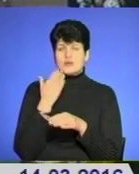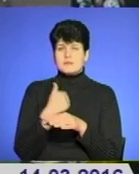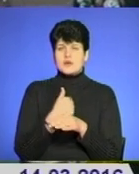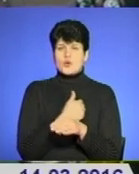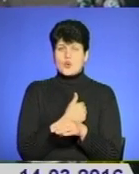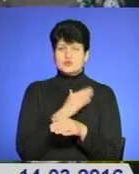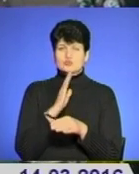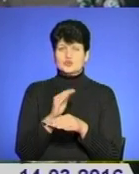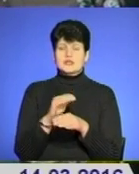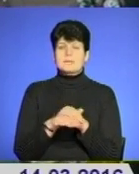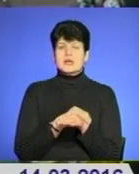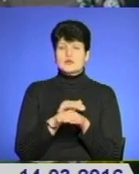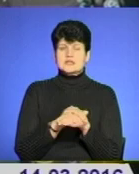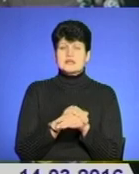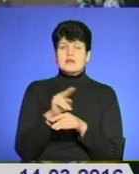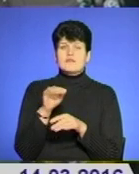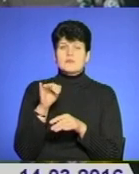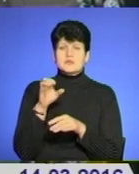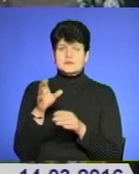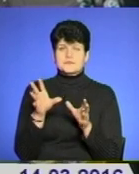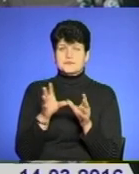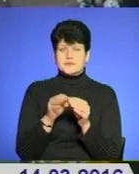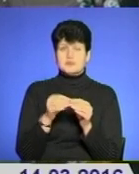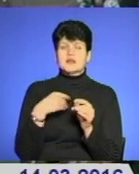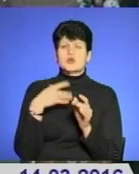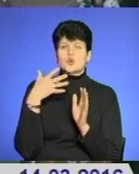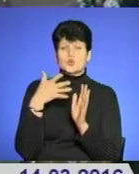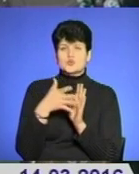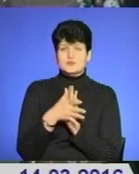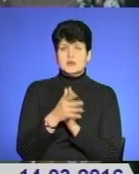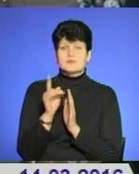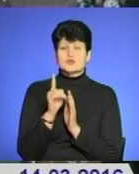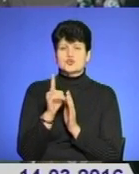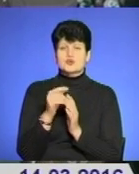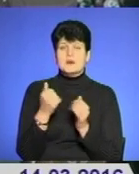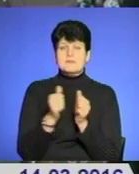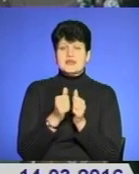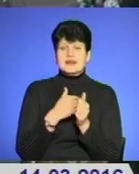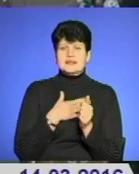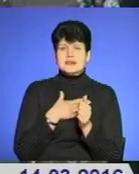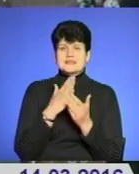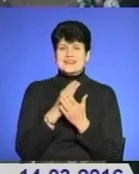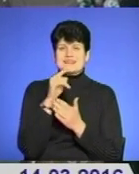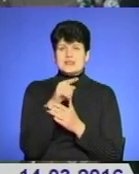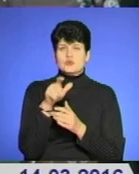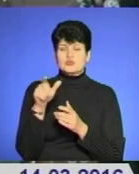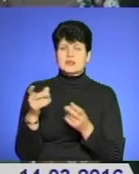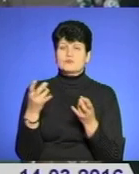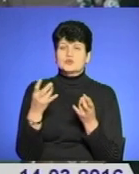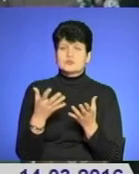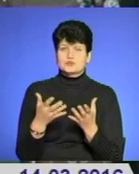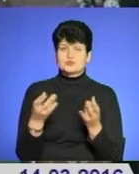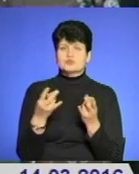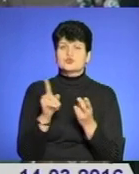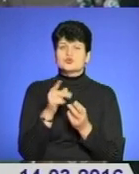і ми війшли разом в піст, тобто ми це поєднуємо, і ми розуміємо, що біля нас є ті люди, які потребують. Чи потребують